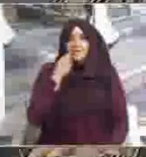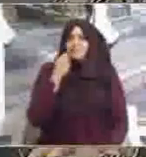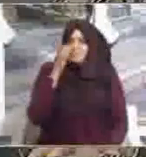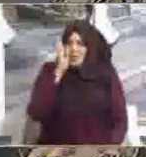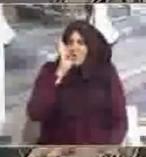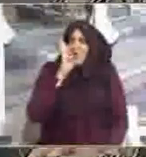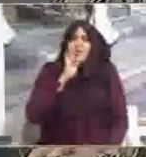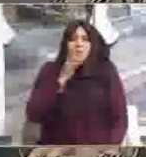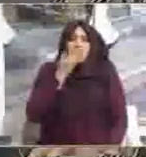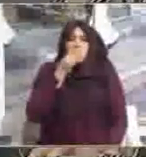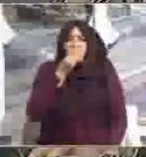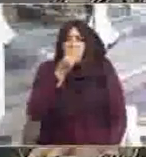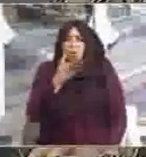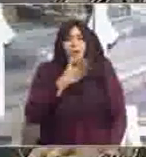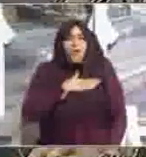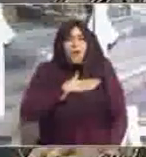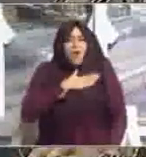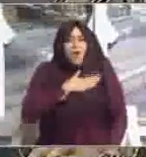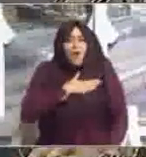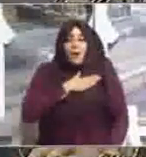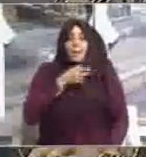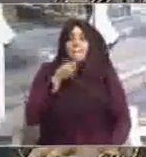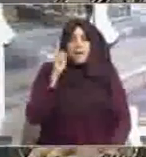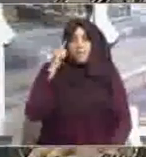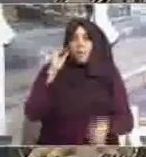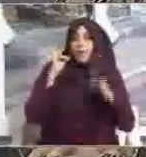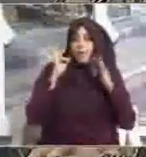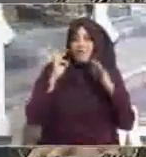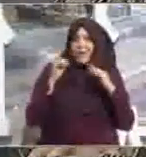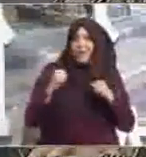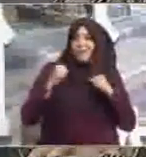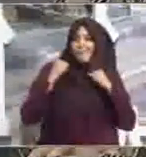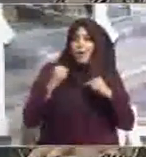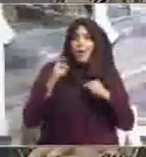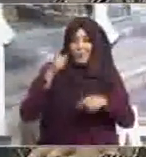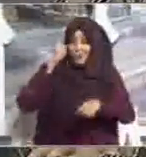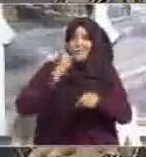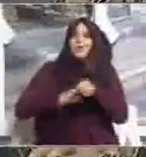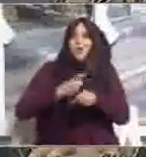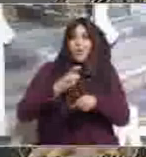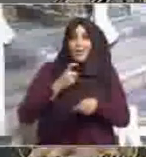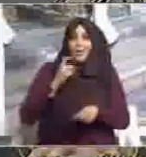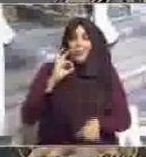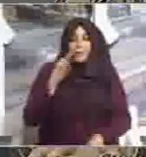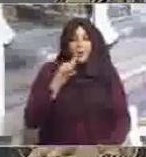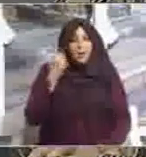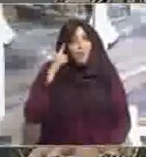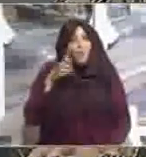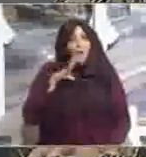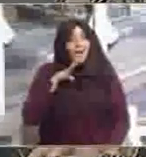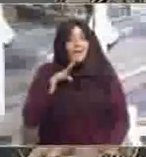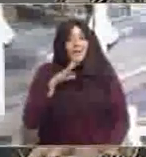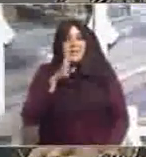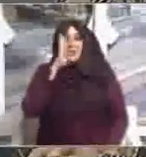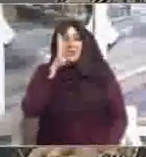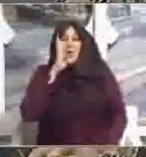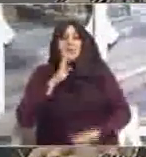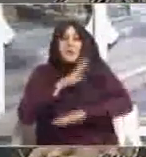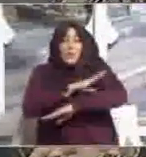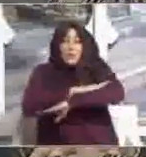كثير، ولكن في الأمور تاع الشدائد يكون شديدا. يعني الجمع بين النقيضين، يعني الحقيقة